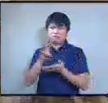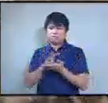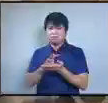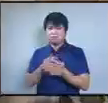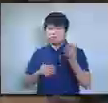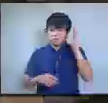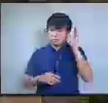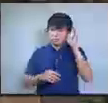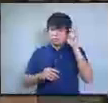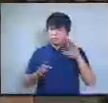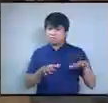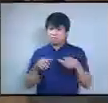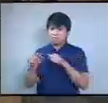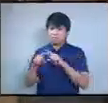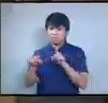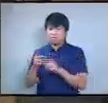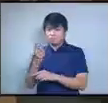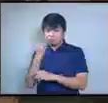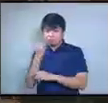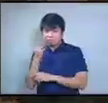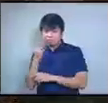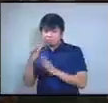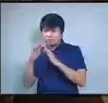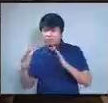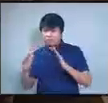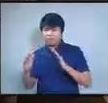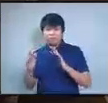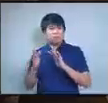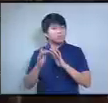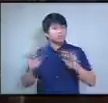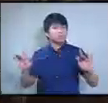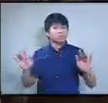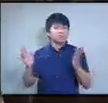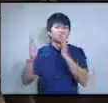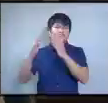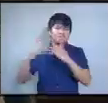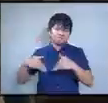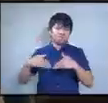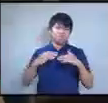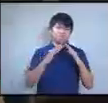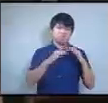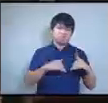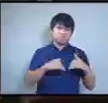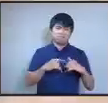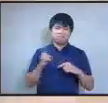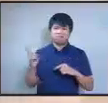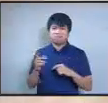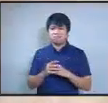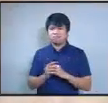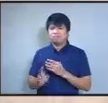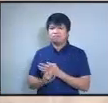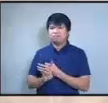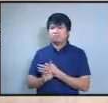lumikas din, pero nang silipin niya kanina ang kanilang bahay, wala na pala silang babalikan. Kahit talaga kanina, pakalakas talaga. Pumunta ako